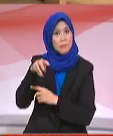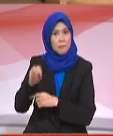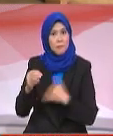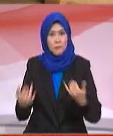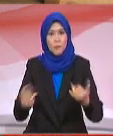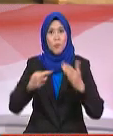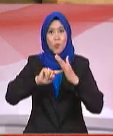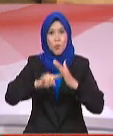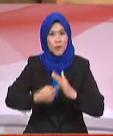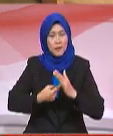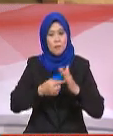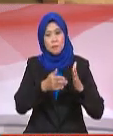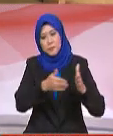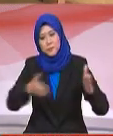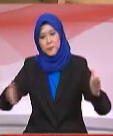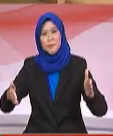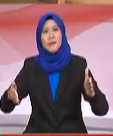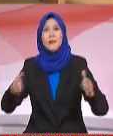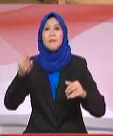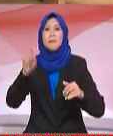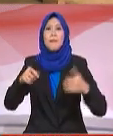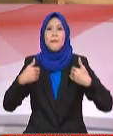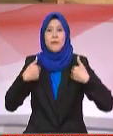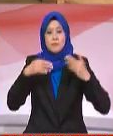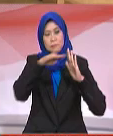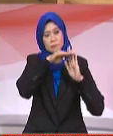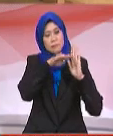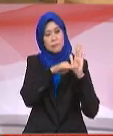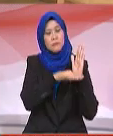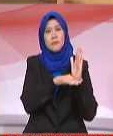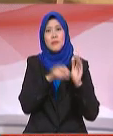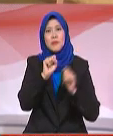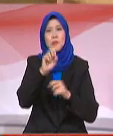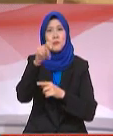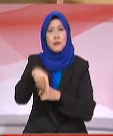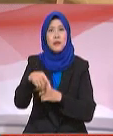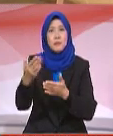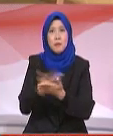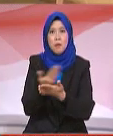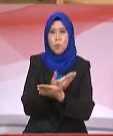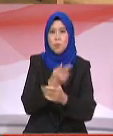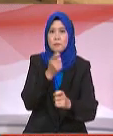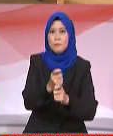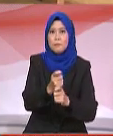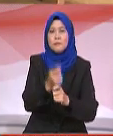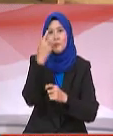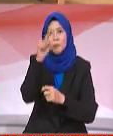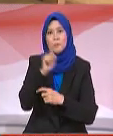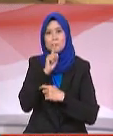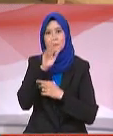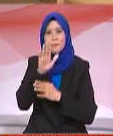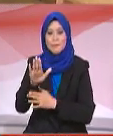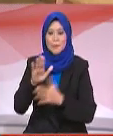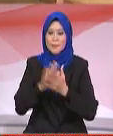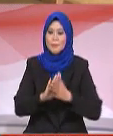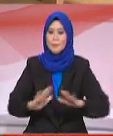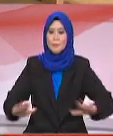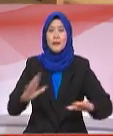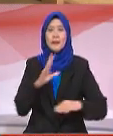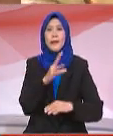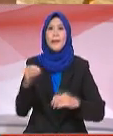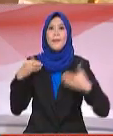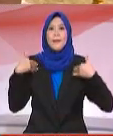bermula hari ini, beberapa prosedur operasi standard SOP baharu ditetapkan bagi menjamin keselamatan dan kesihatan